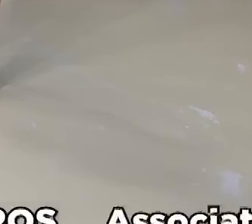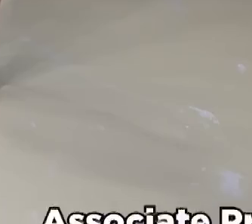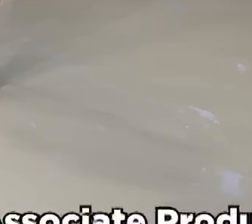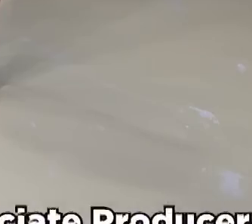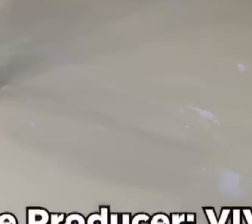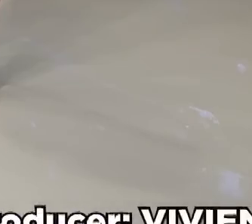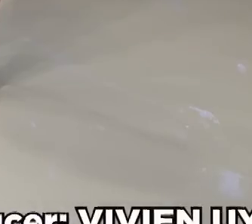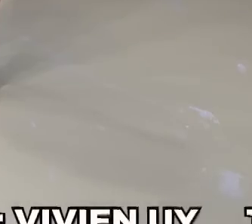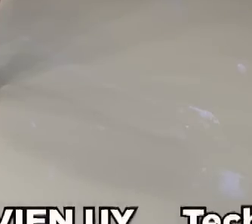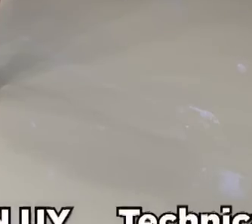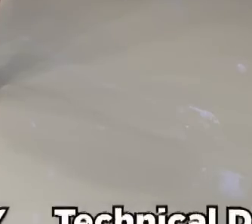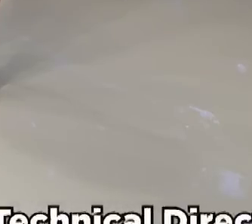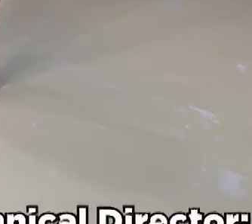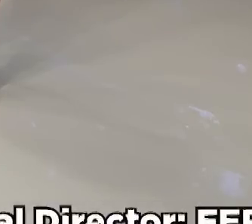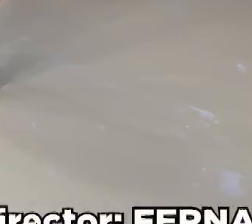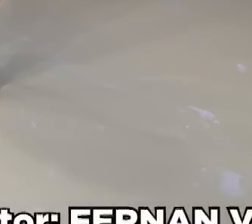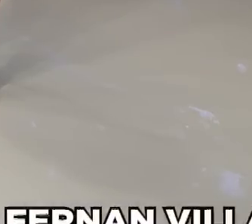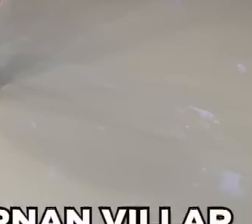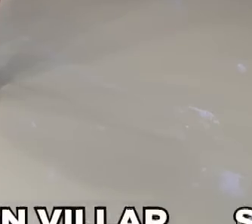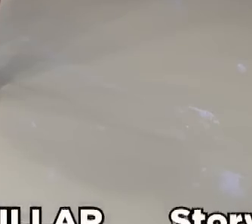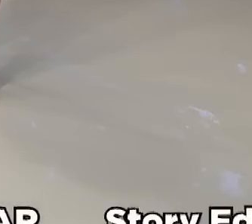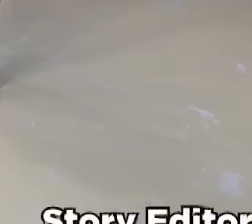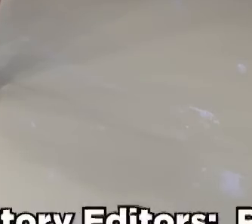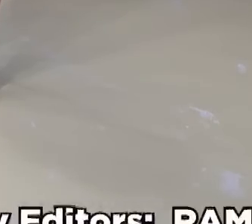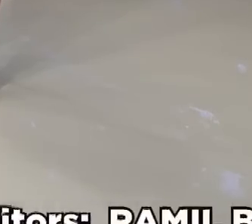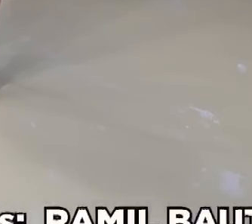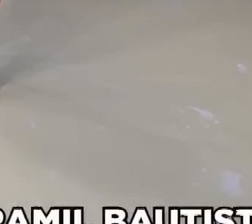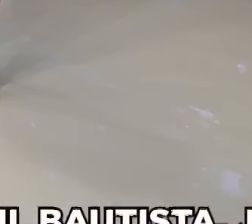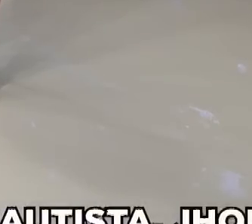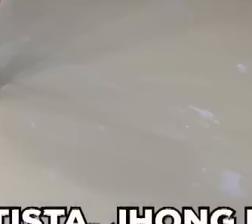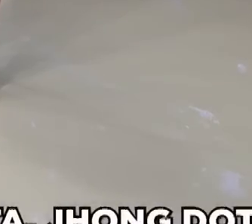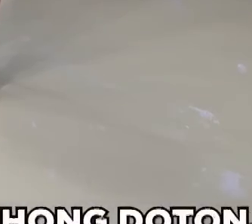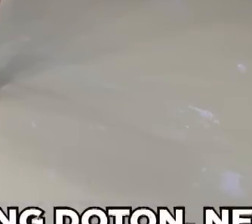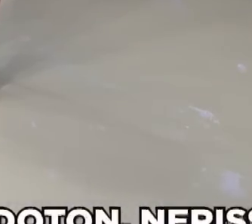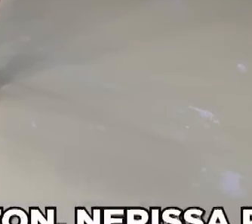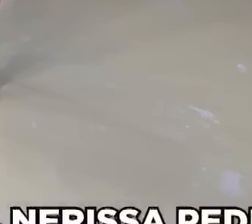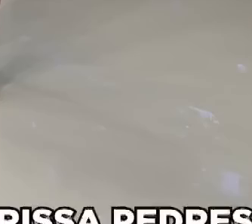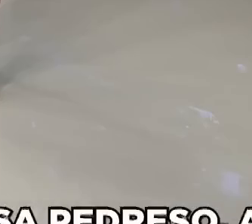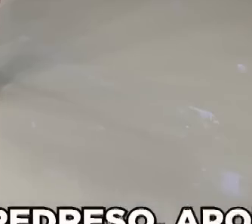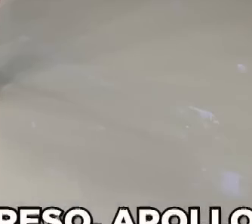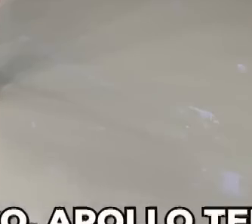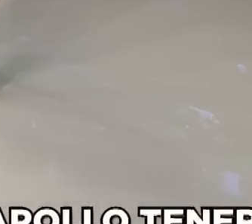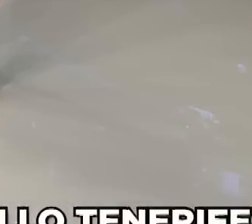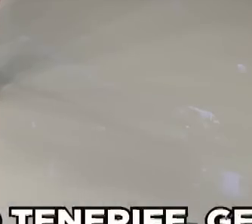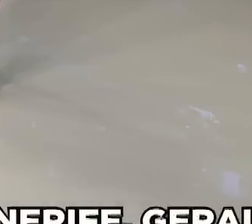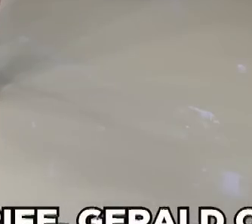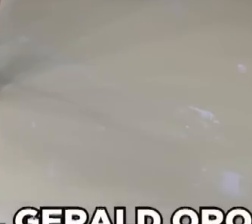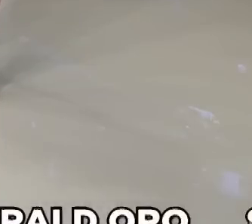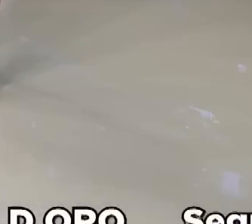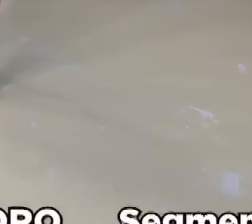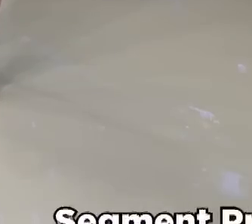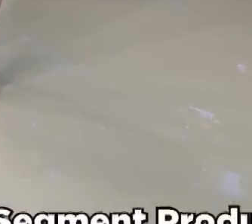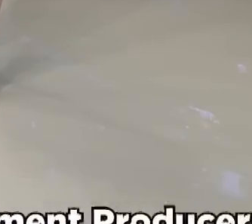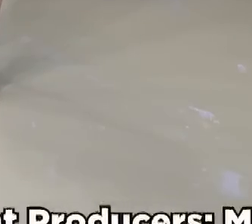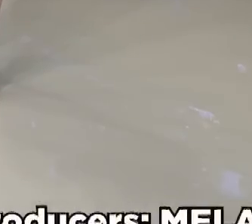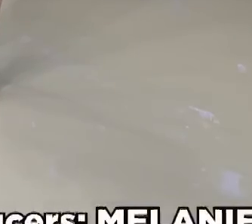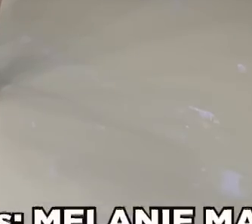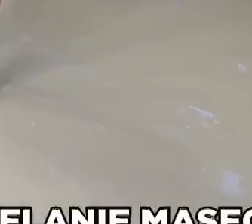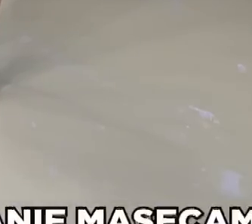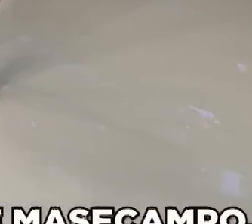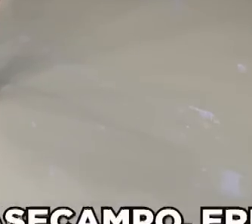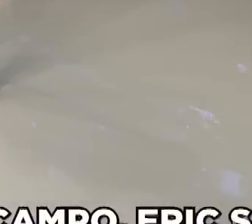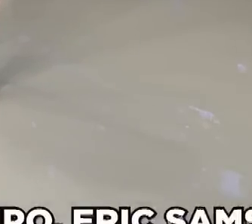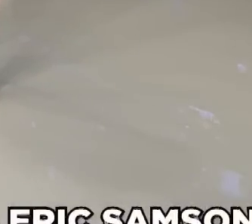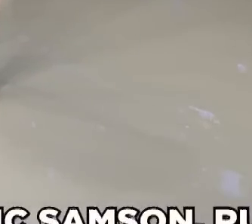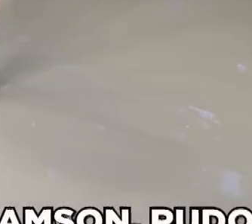mga balitang binantayan namin para sa inyo. Ako po si Bernadette Zambrano. Nandito kami para sa inyo saan man sa